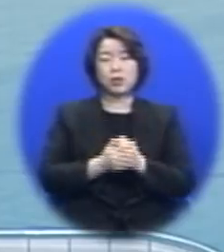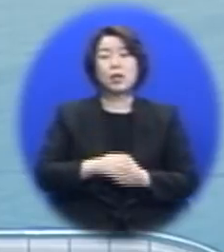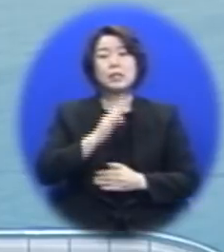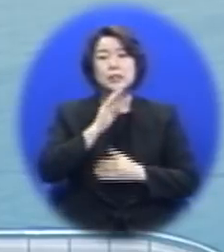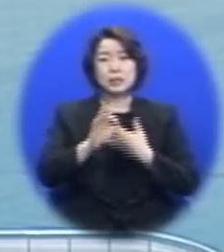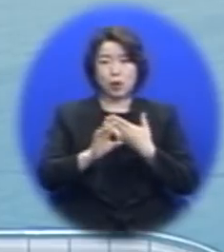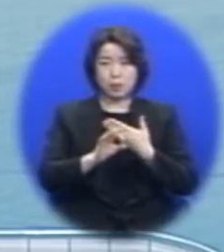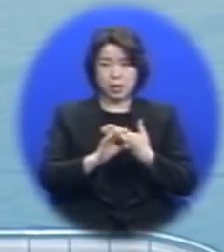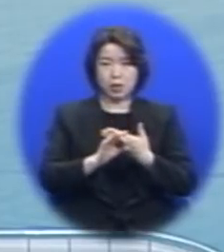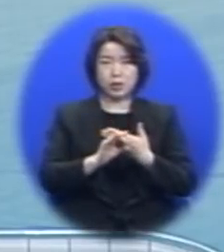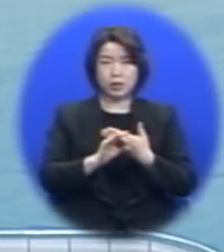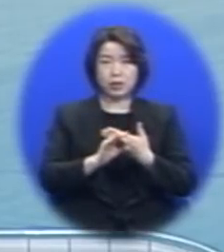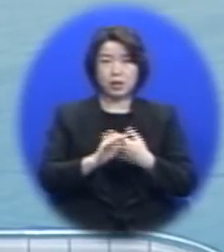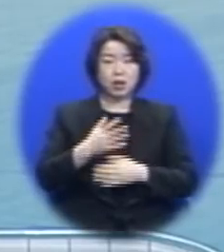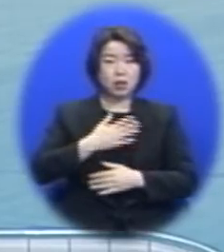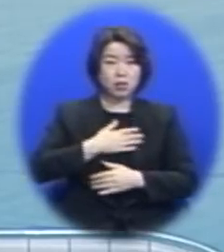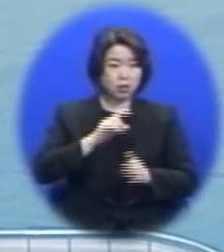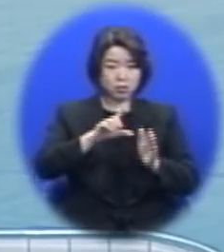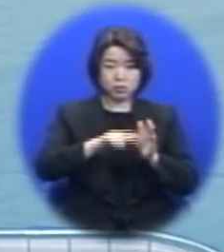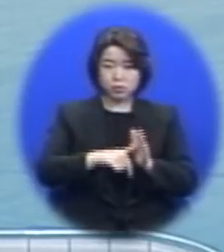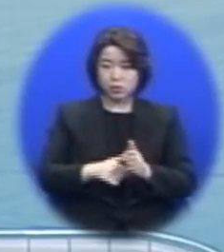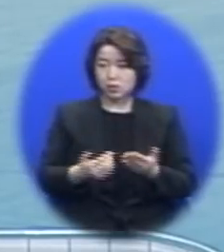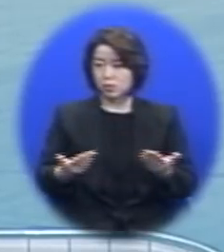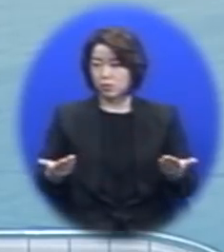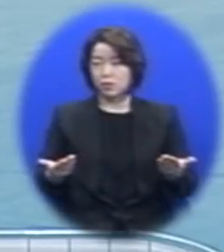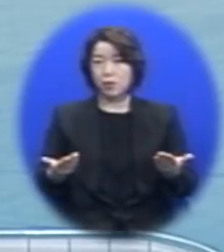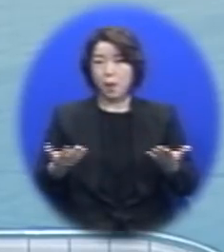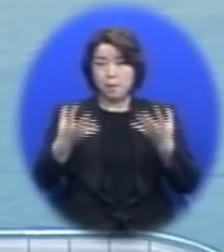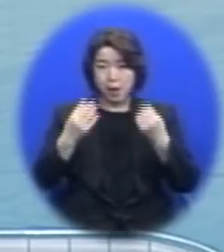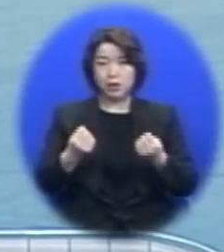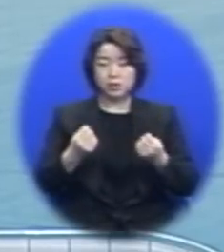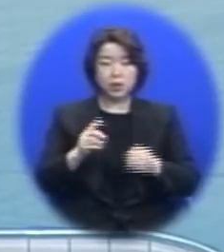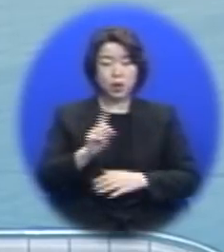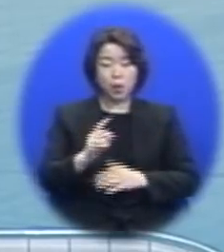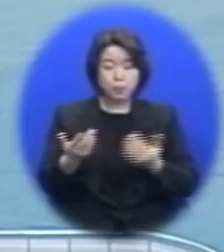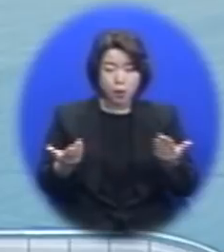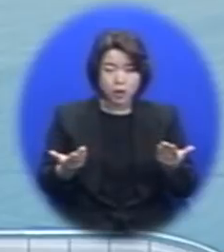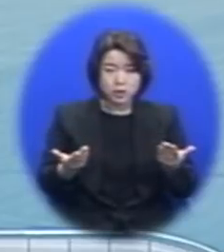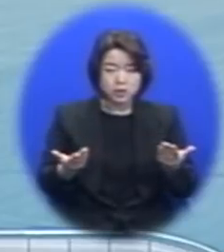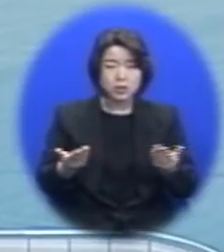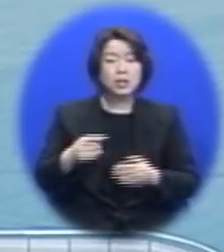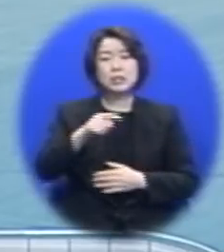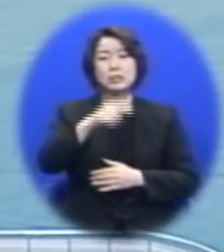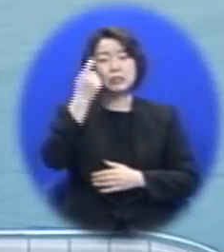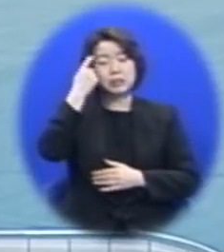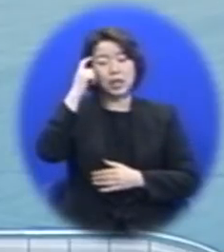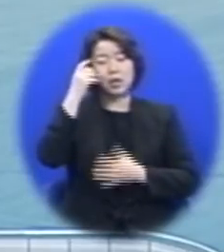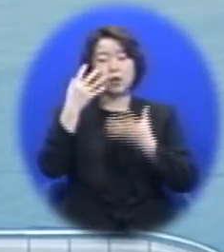그러면요, 내가 시간이 났는데 지금 뭐하지? 그런